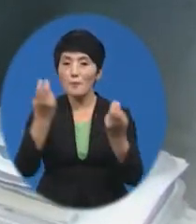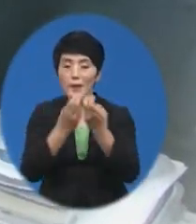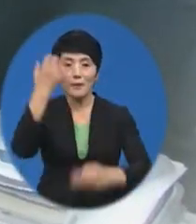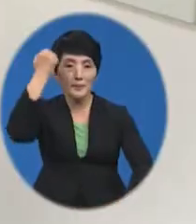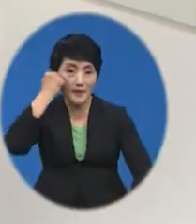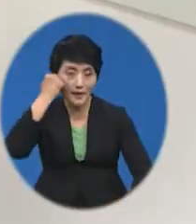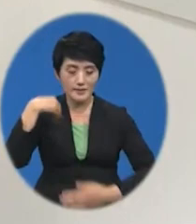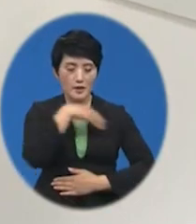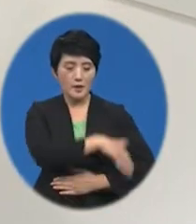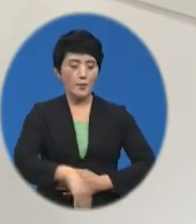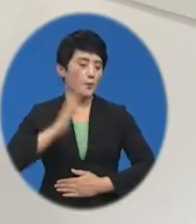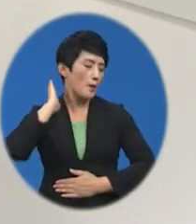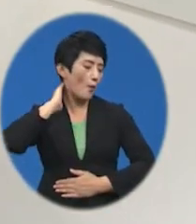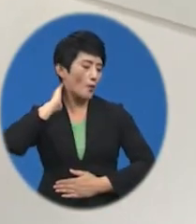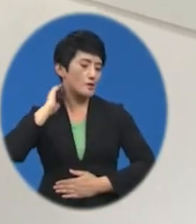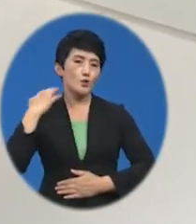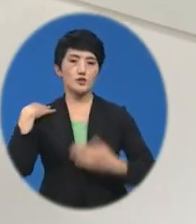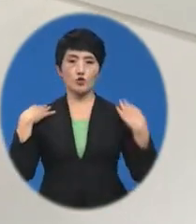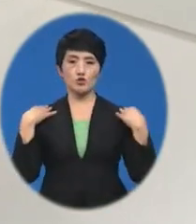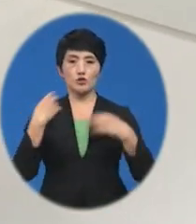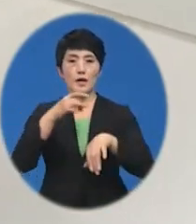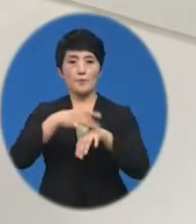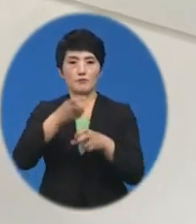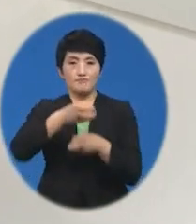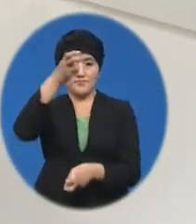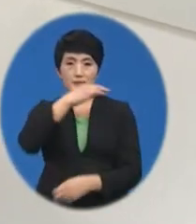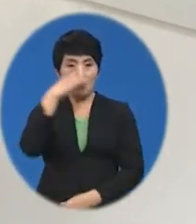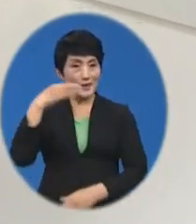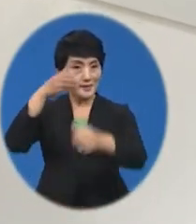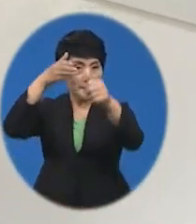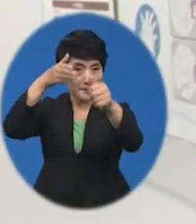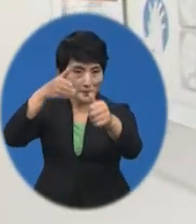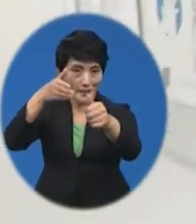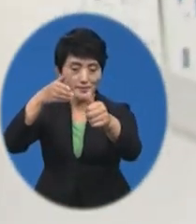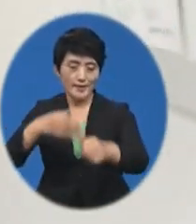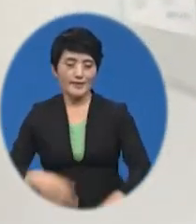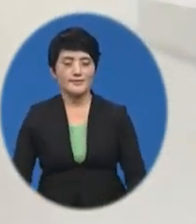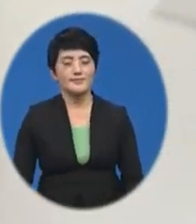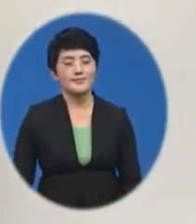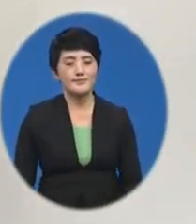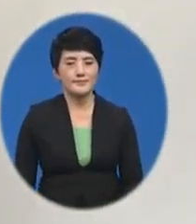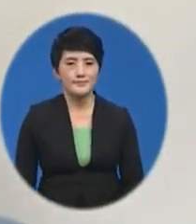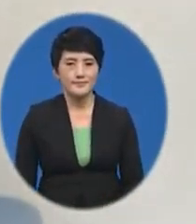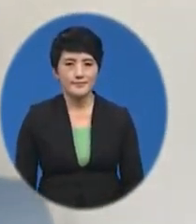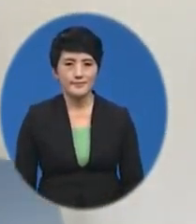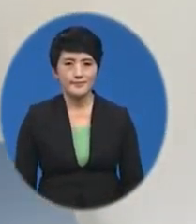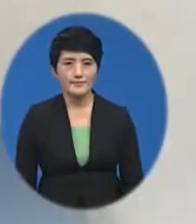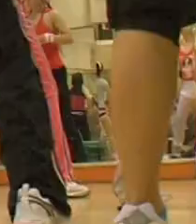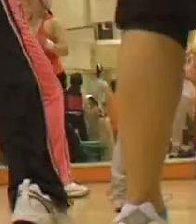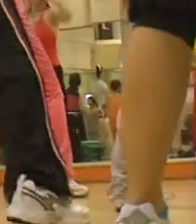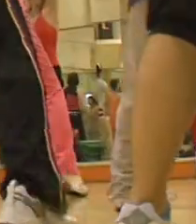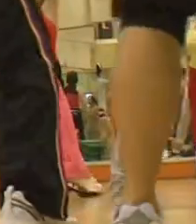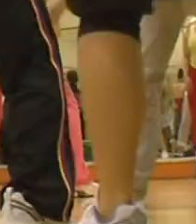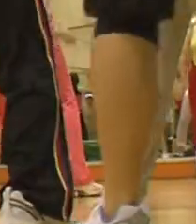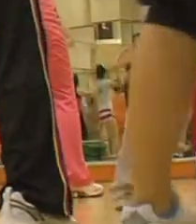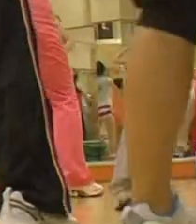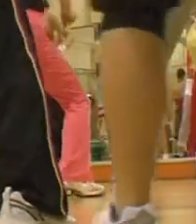몸의 기둥인 목과 척추 건강 지키세요. 지금까지 정보충전 강서은이었습니다.